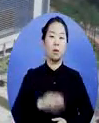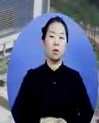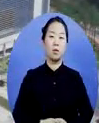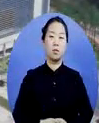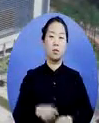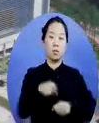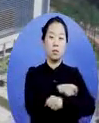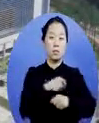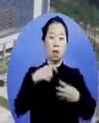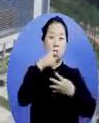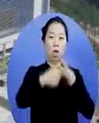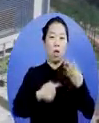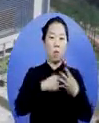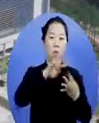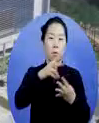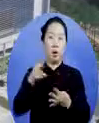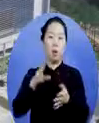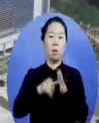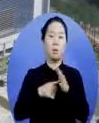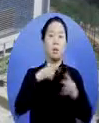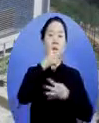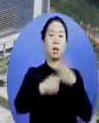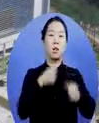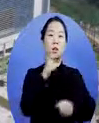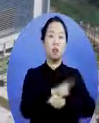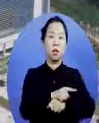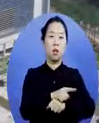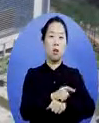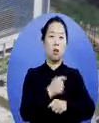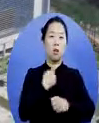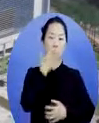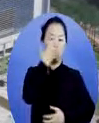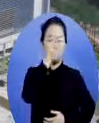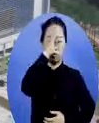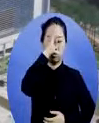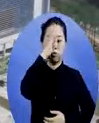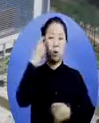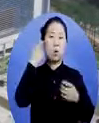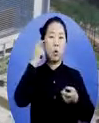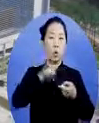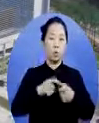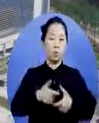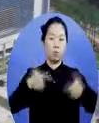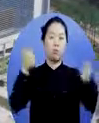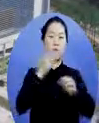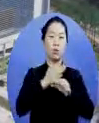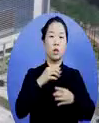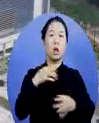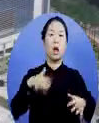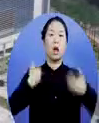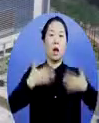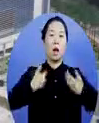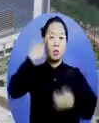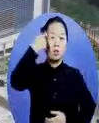합니다 특히 계절이 바뀔 때 나타나는 계절성 우울증은 의학계의 관심을 받고 있는데요 가을을 탄다고